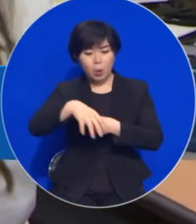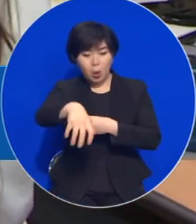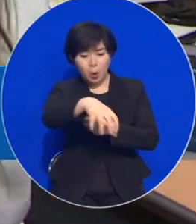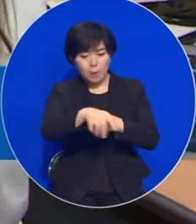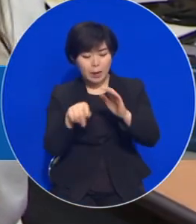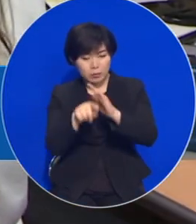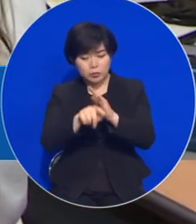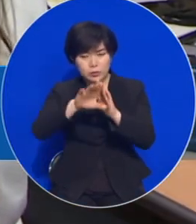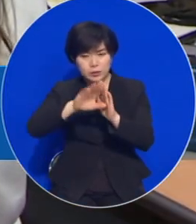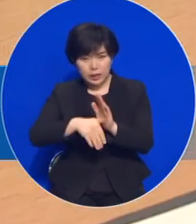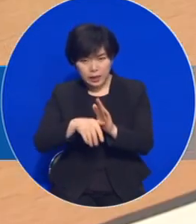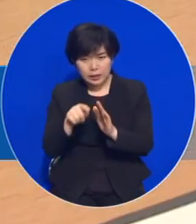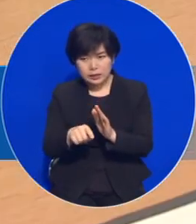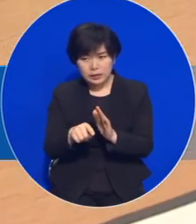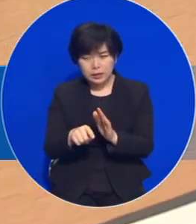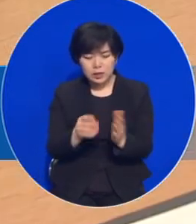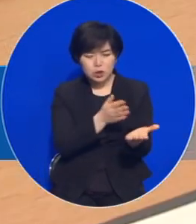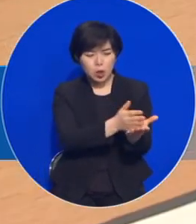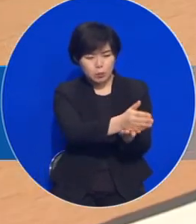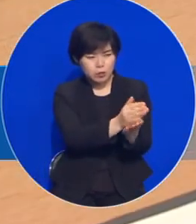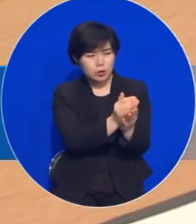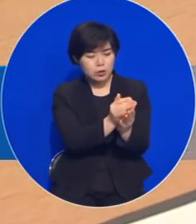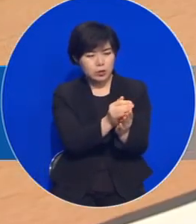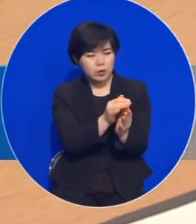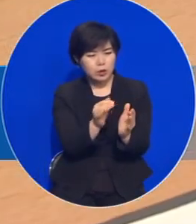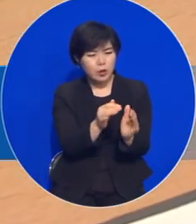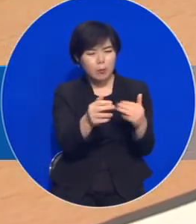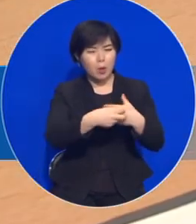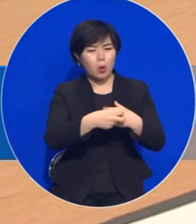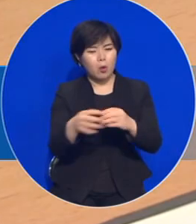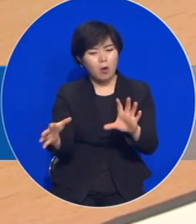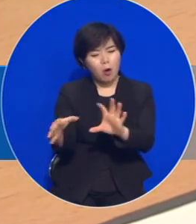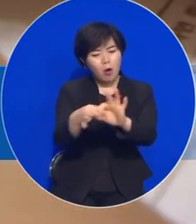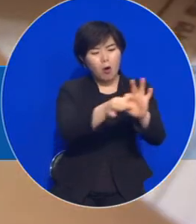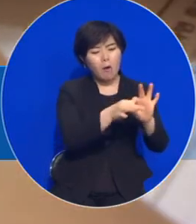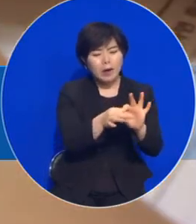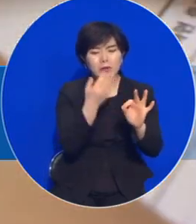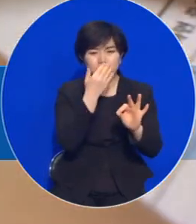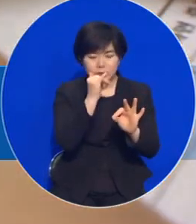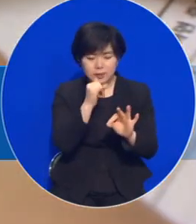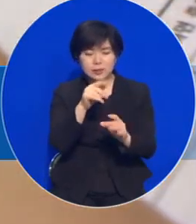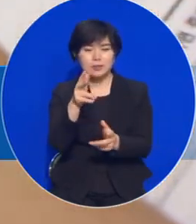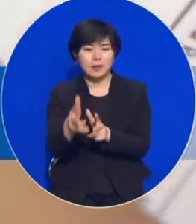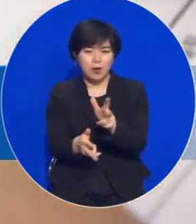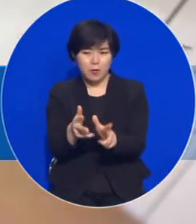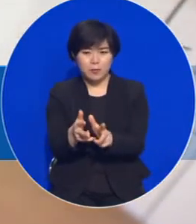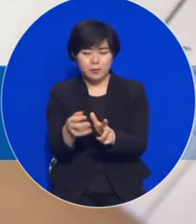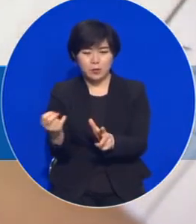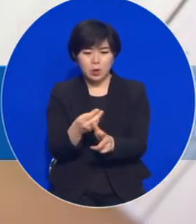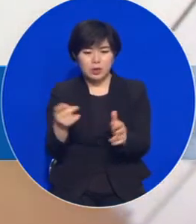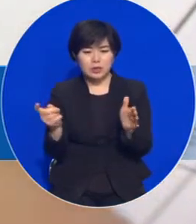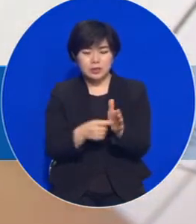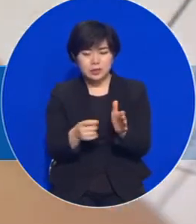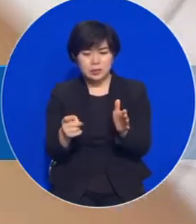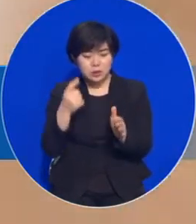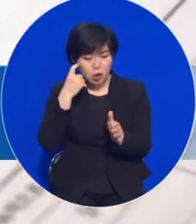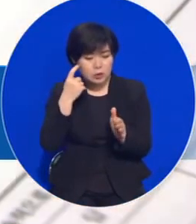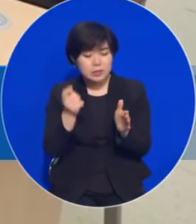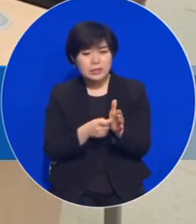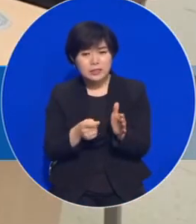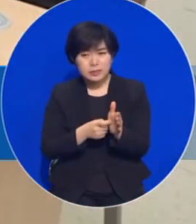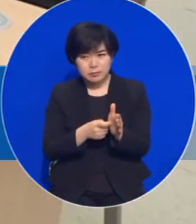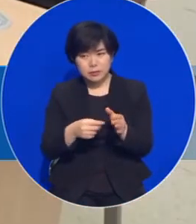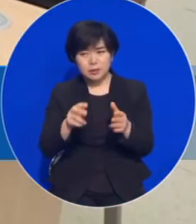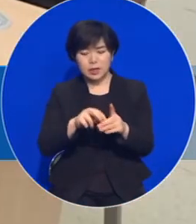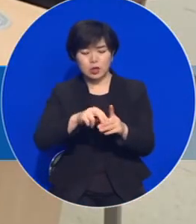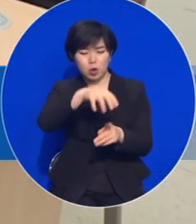정신건강의학과 로 연기하는 마음건강 온 사업을 올해 시범 실시하고 권역별로 정신 응급의료센터 를 지정합니다